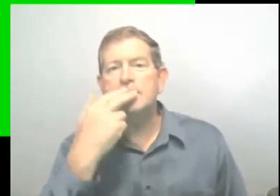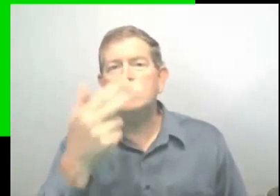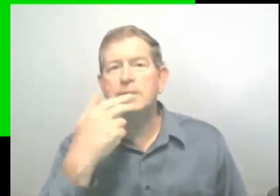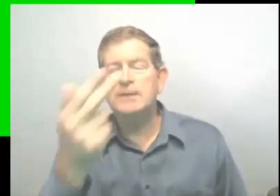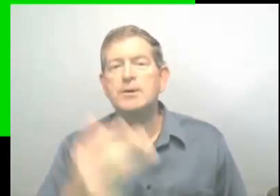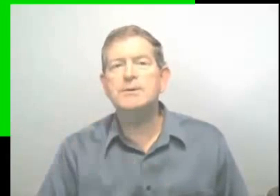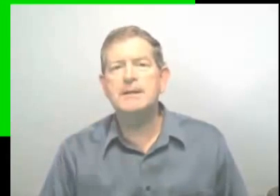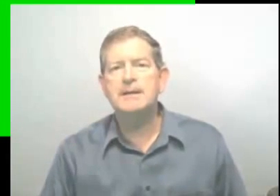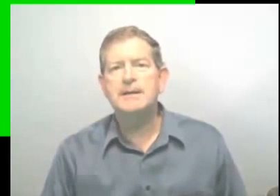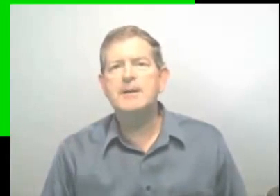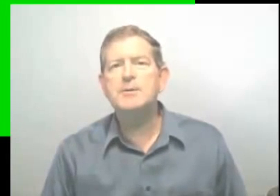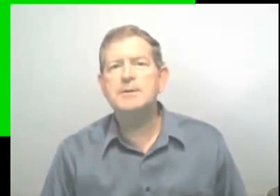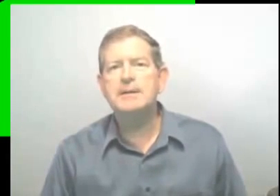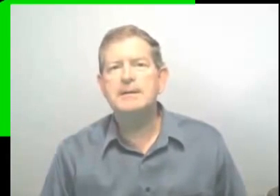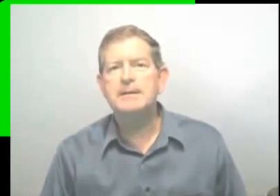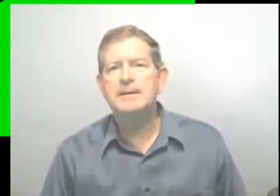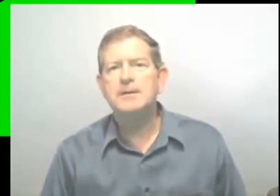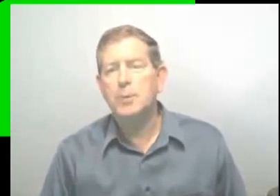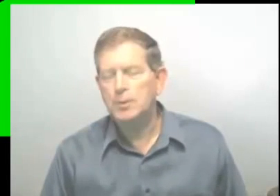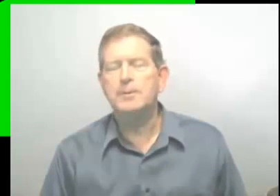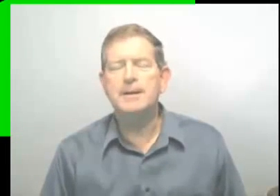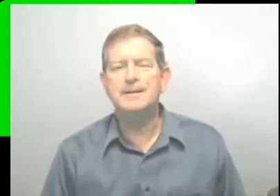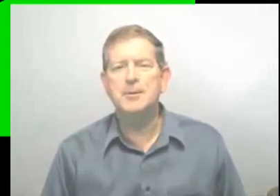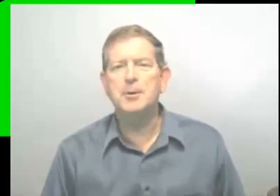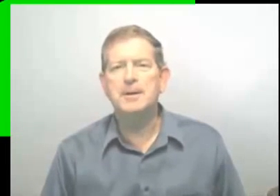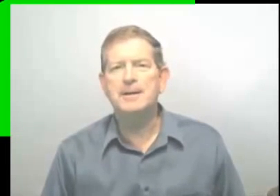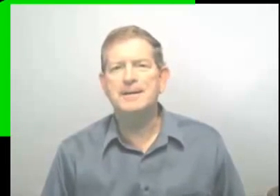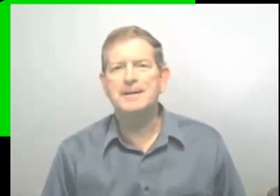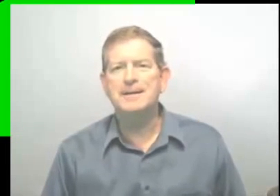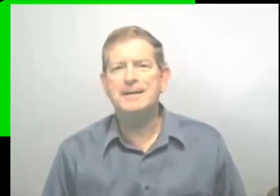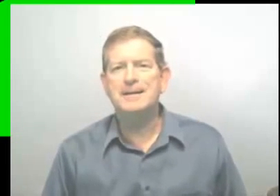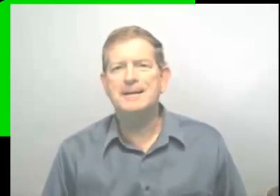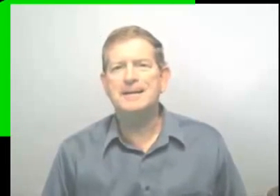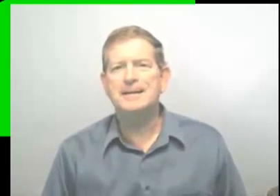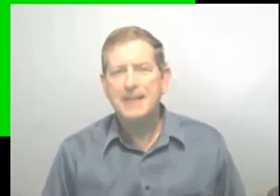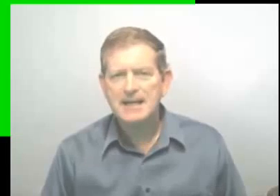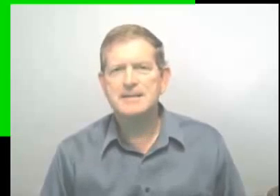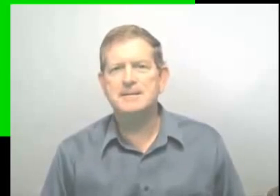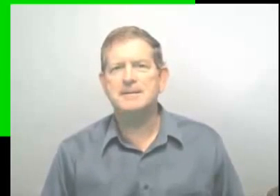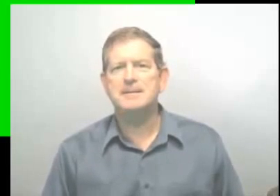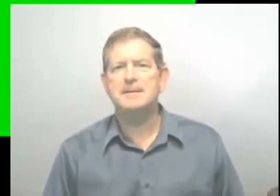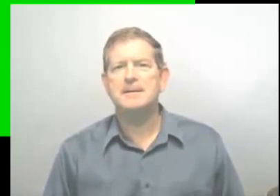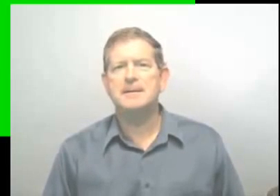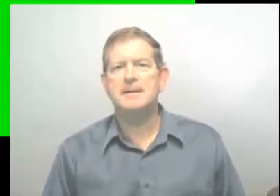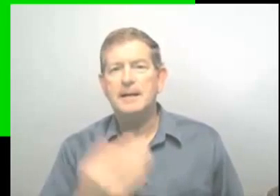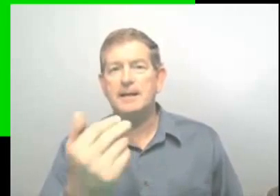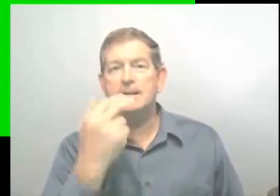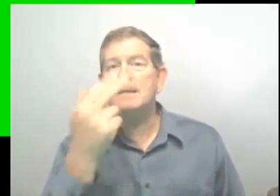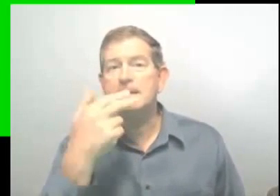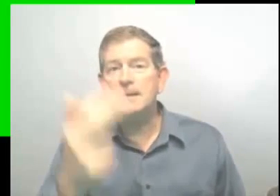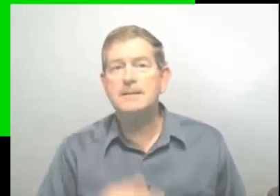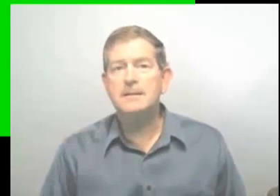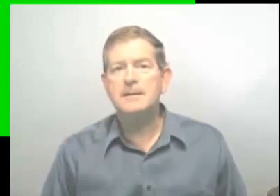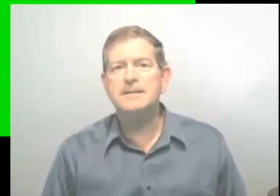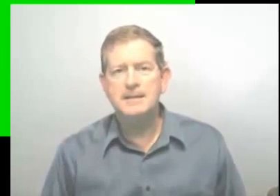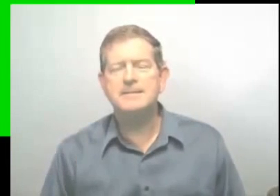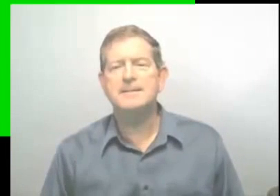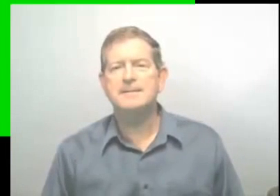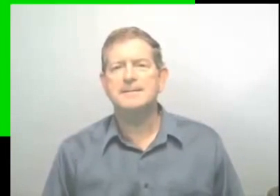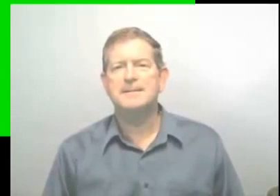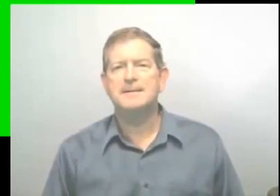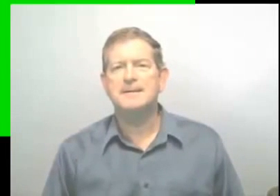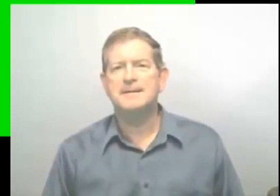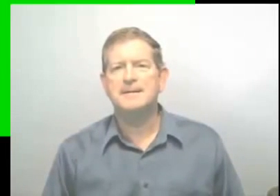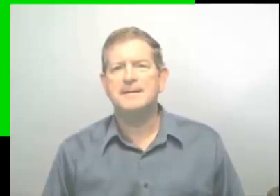Alors, dites ce que c'est. Qu'est-ce que c'est? 2, oui, 2. 13. Allez, dites.